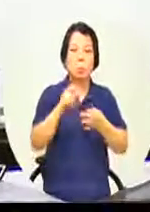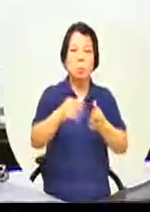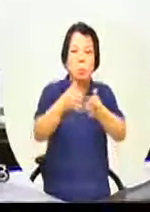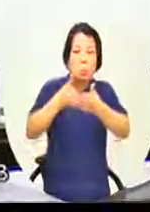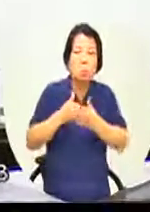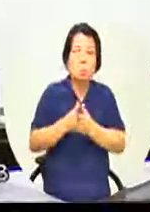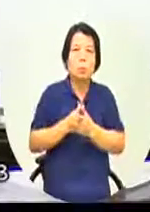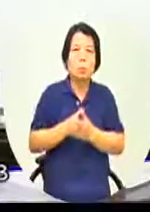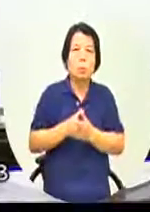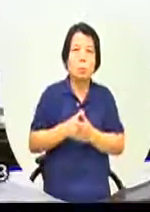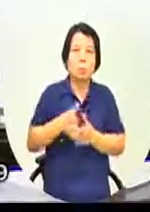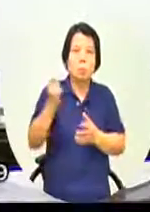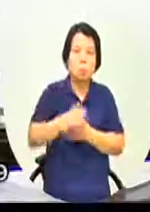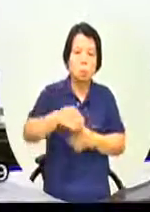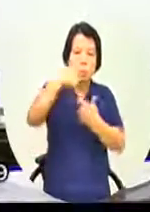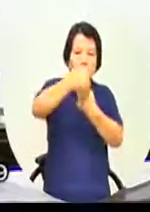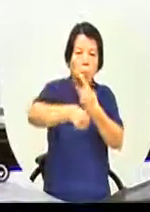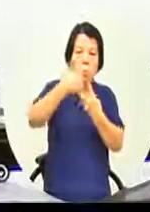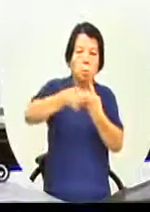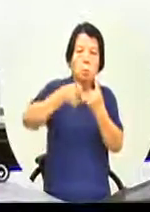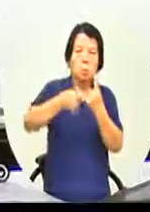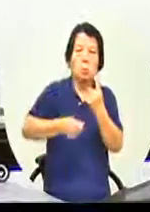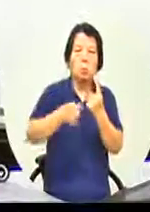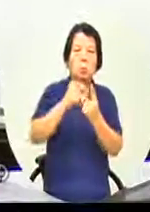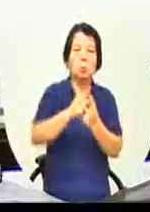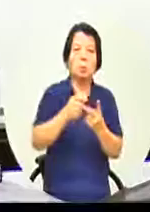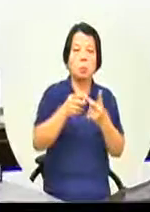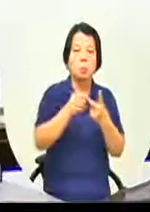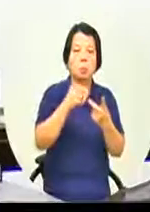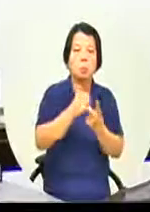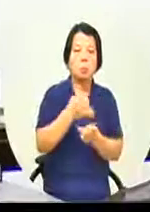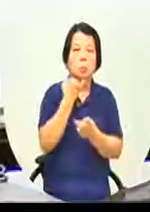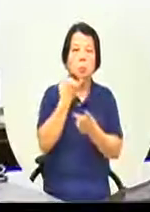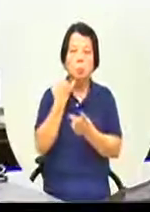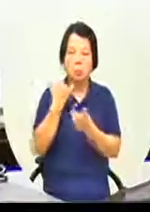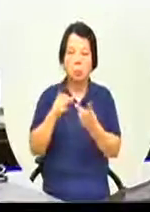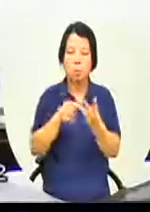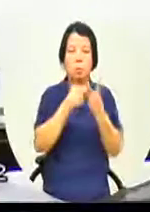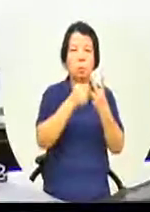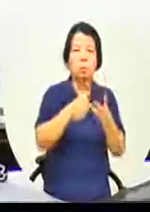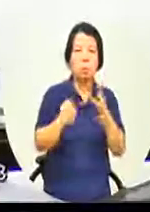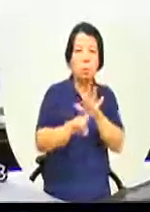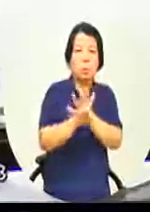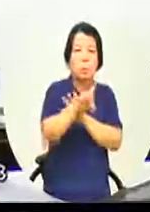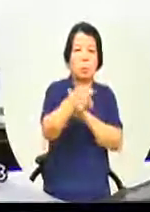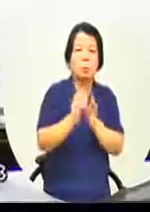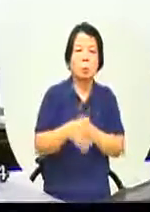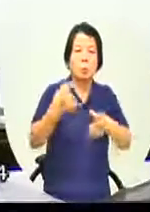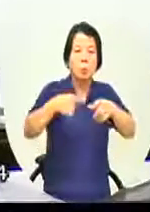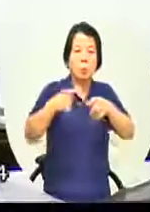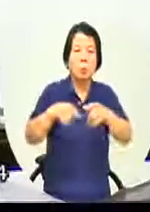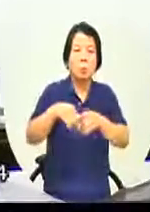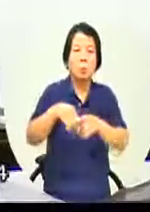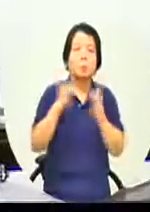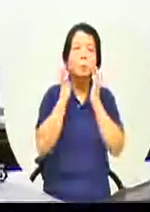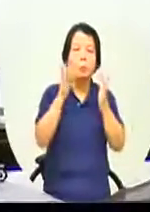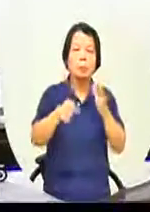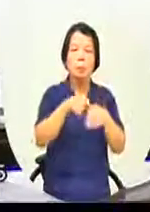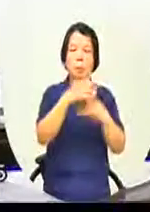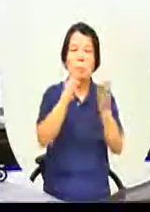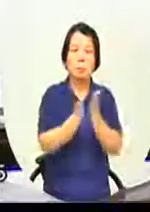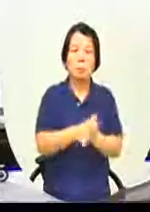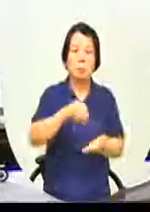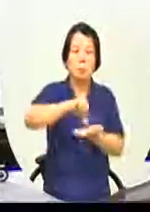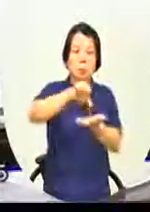光线很多的香蕉，然后呢包括可可，包括兰花，还有各种叶菜、各种中药材，其实都能够种。而